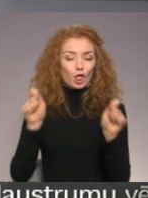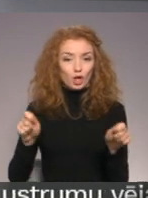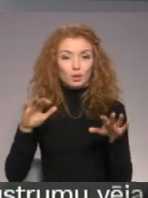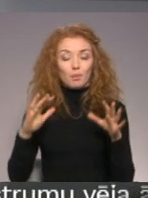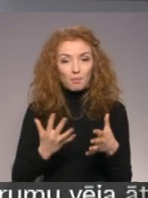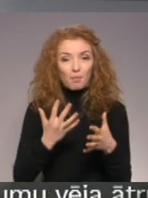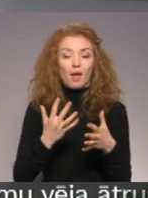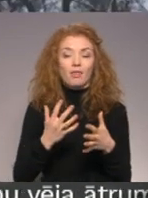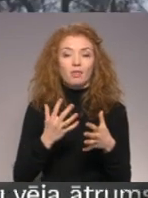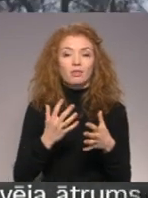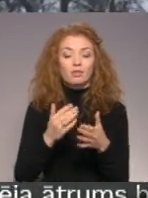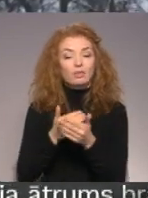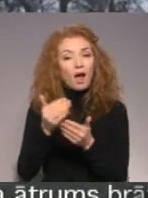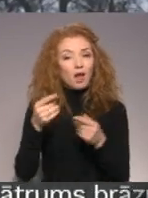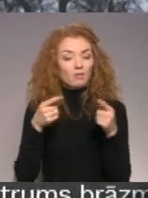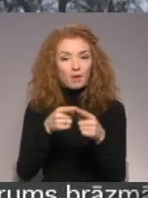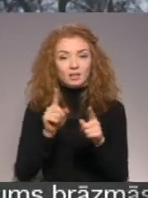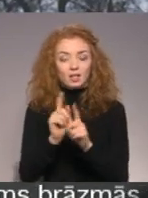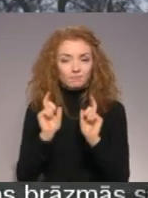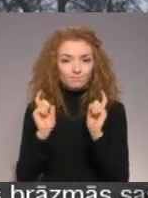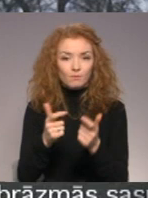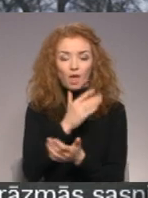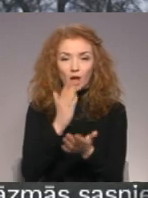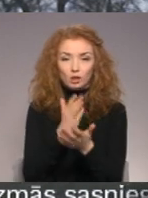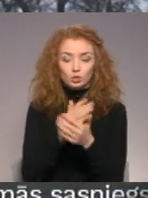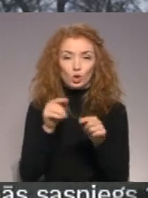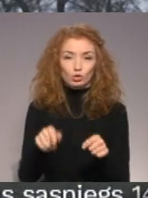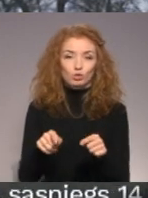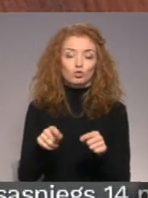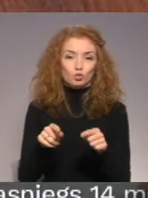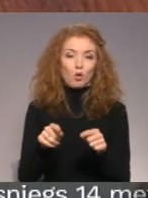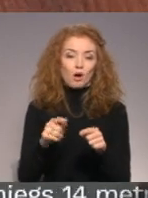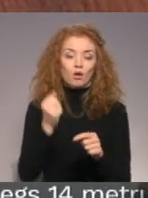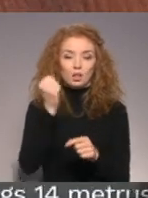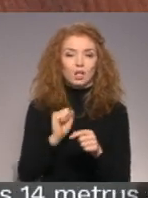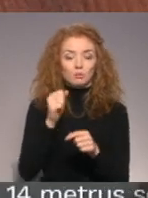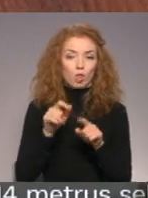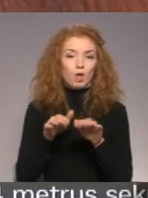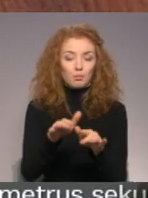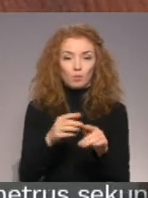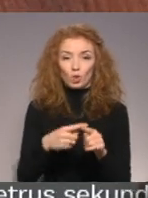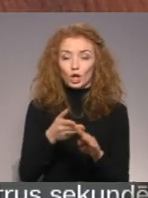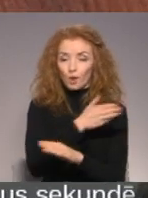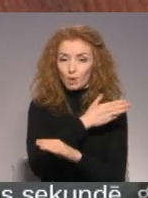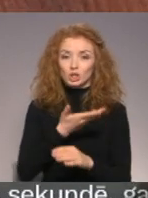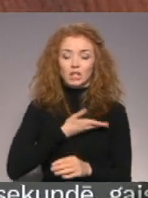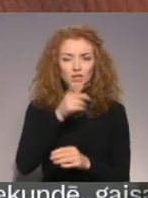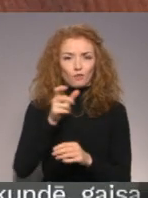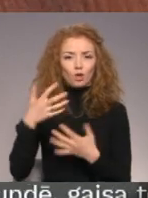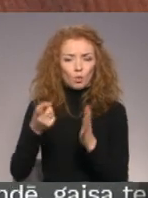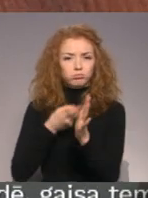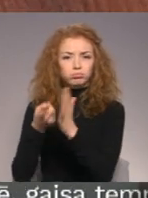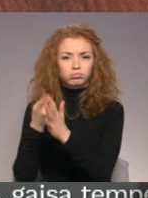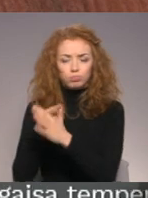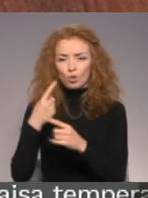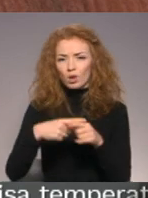bet vietveras tālākais mērķis ir ierobežot arī jau esošo azartspēļu rūpalu. Jau iepriekš ir veikta iedzīvotāju aptauja, kurā